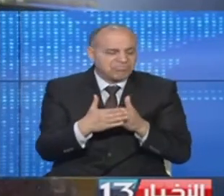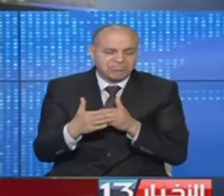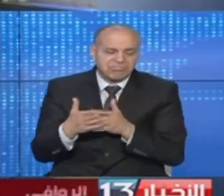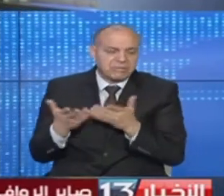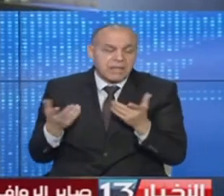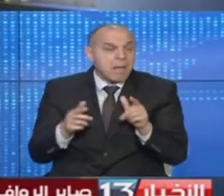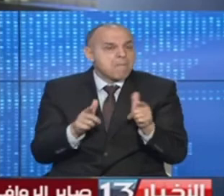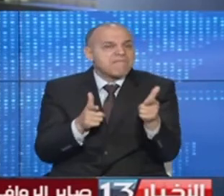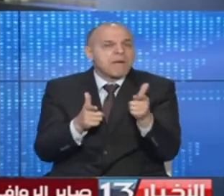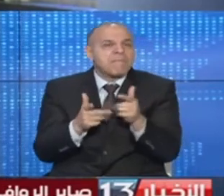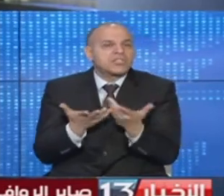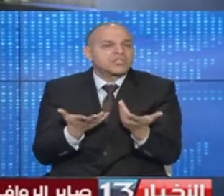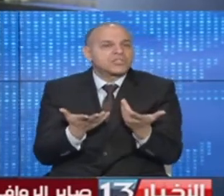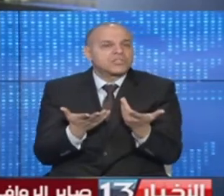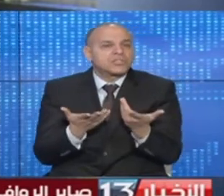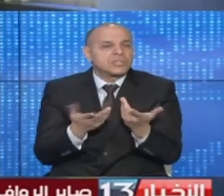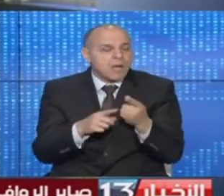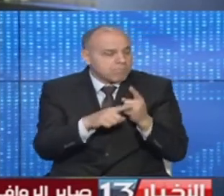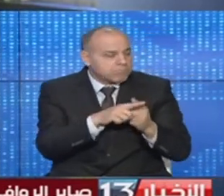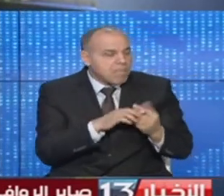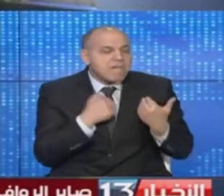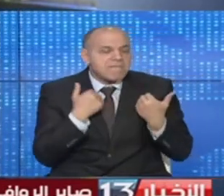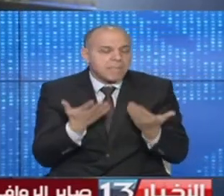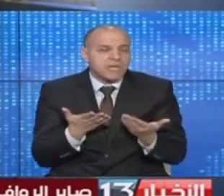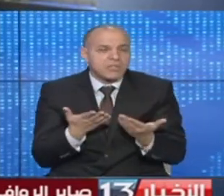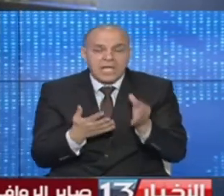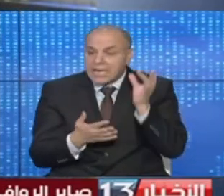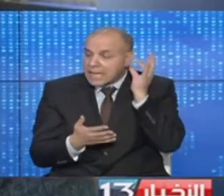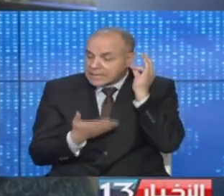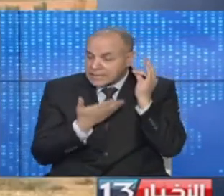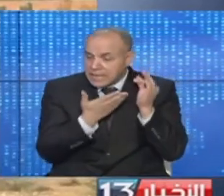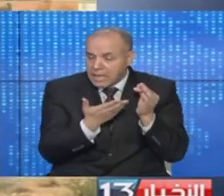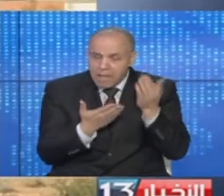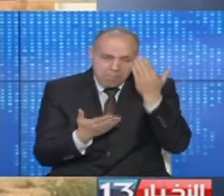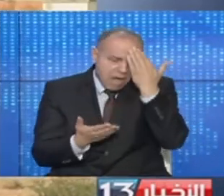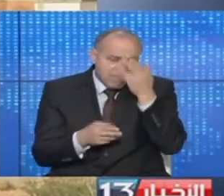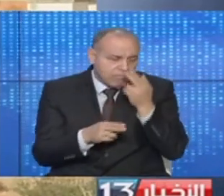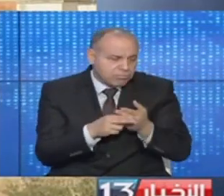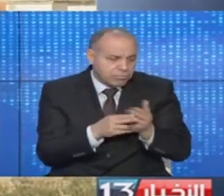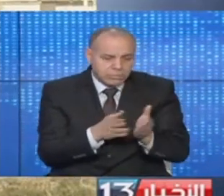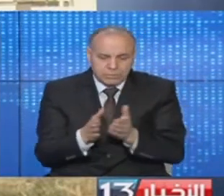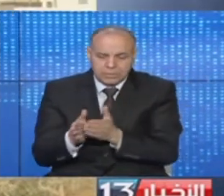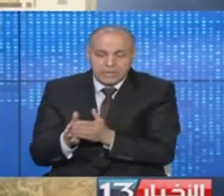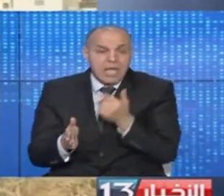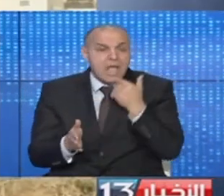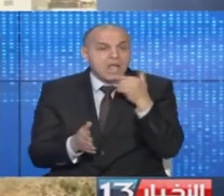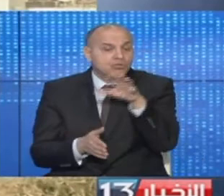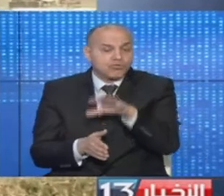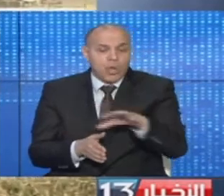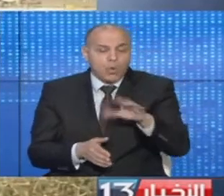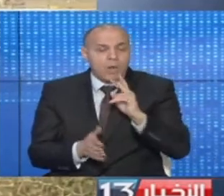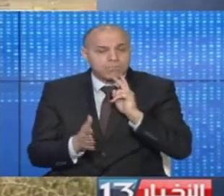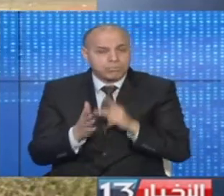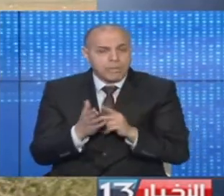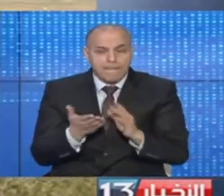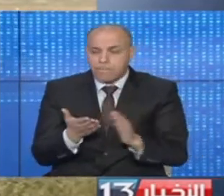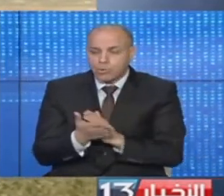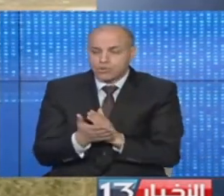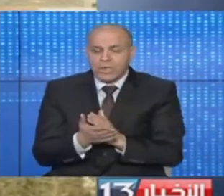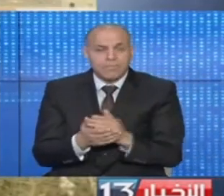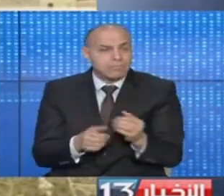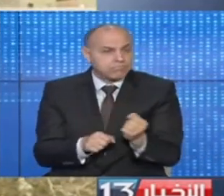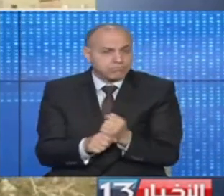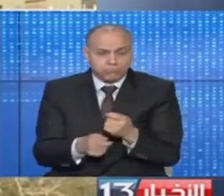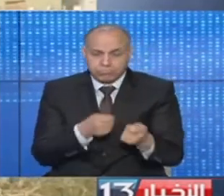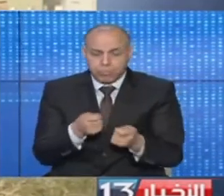ما ثمش حتى معناها بوادي الإيجابية، القصرين هكذا نعرفها. فما ينفع الجهة إقرار مشاريع